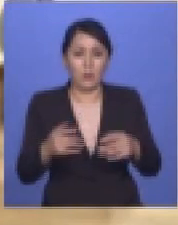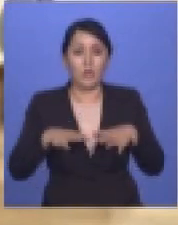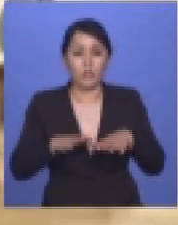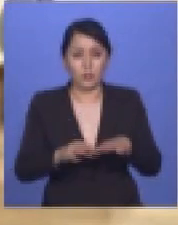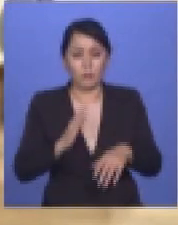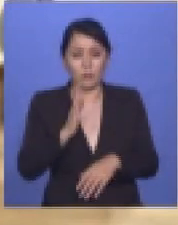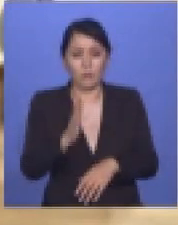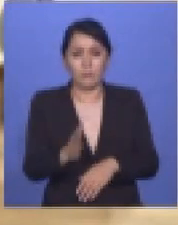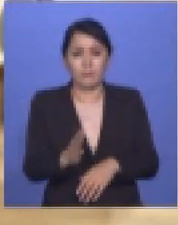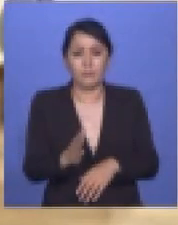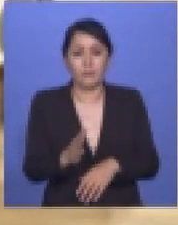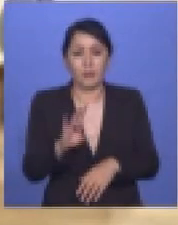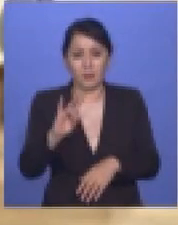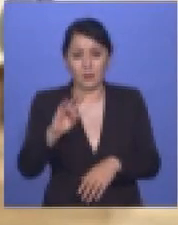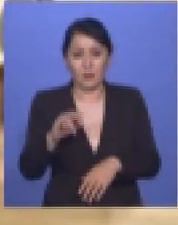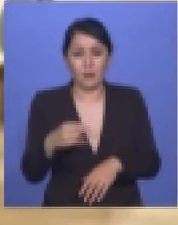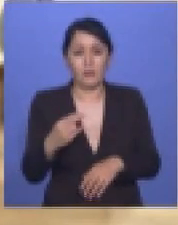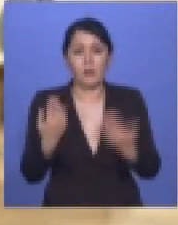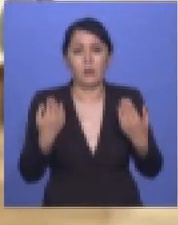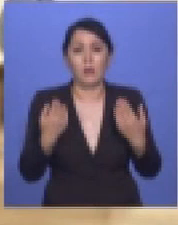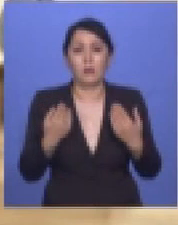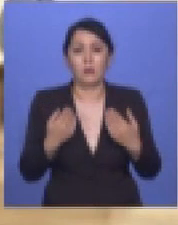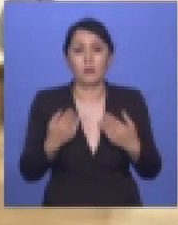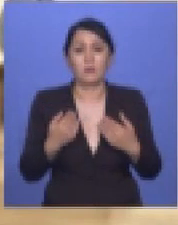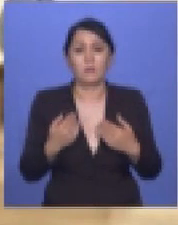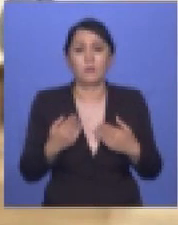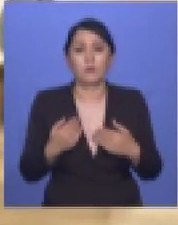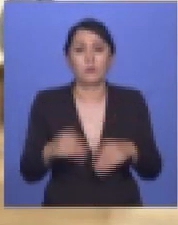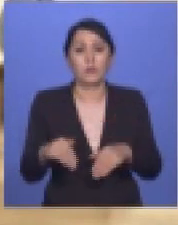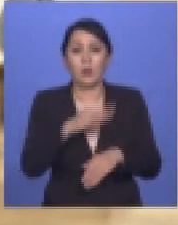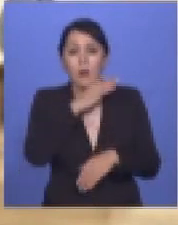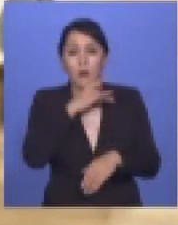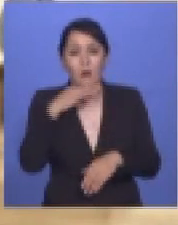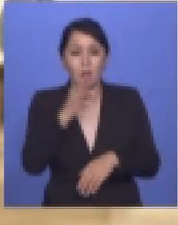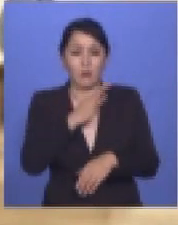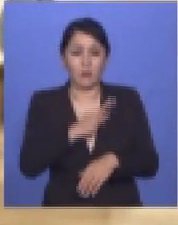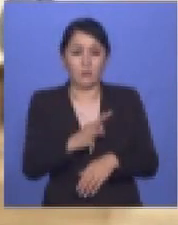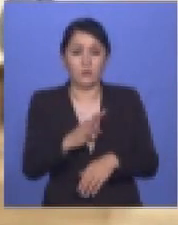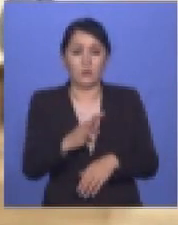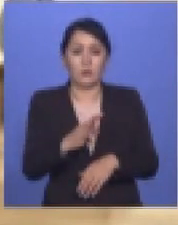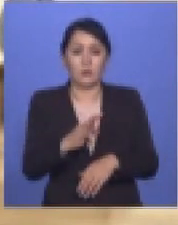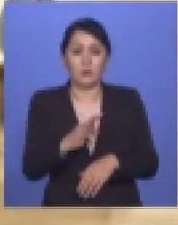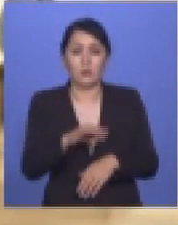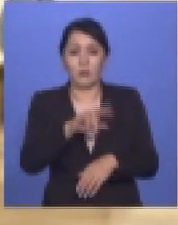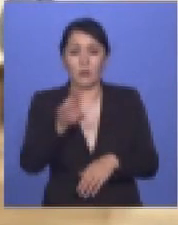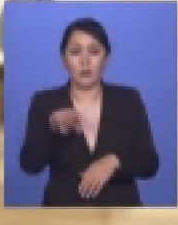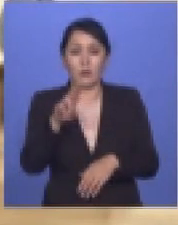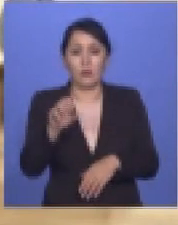Сонымен қатар ұлттық нақыштағы киімдер, қазір мен көп пайланатын дак деген матасы, сол